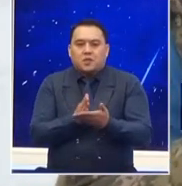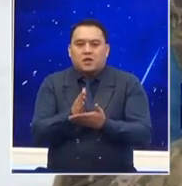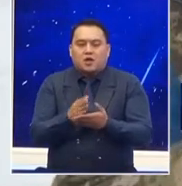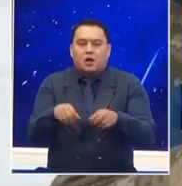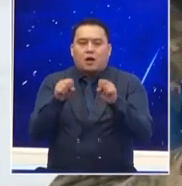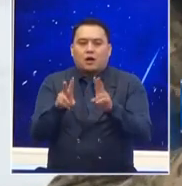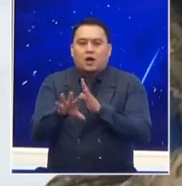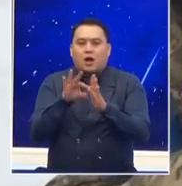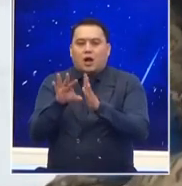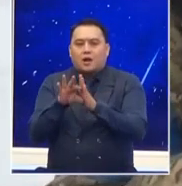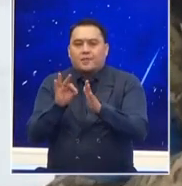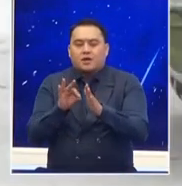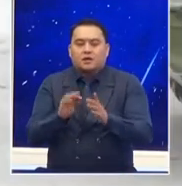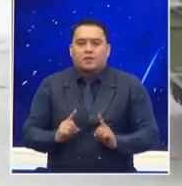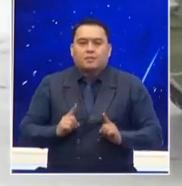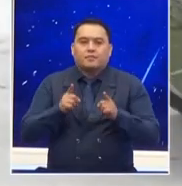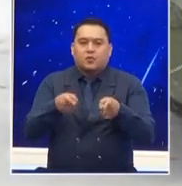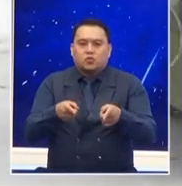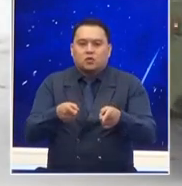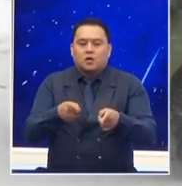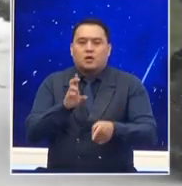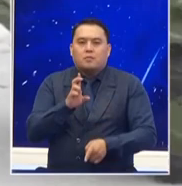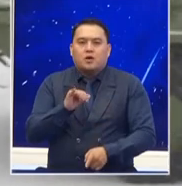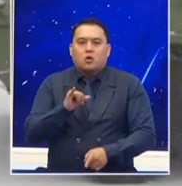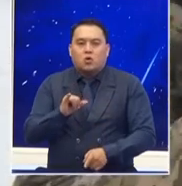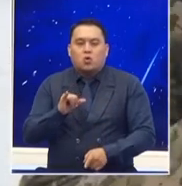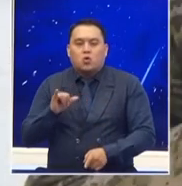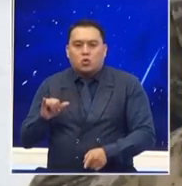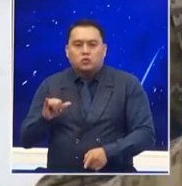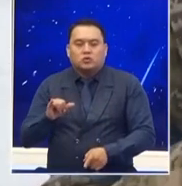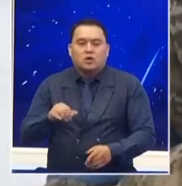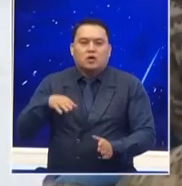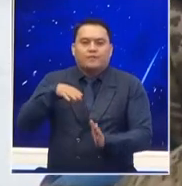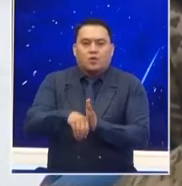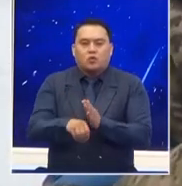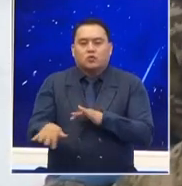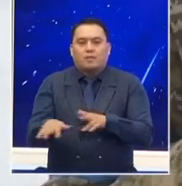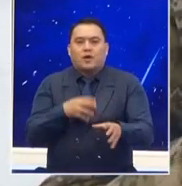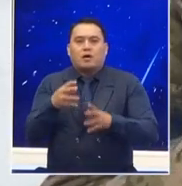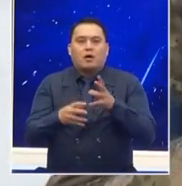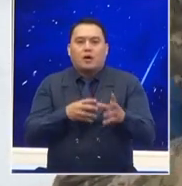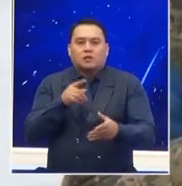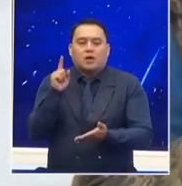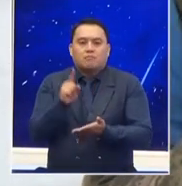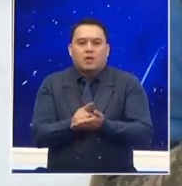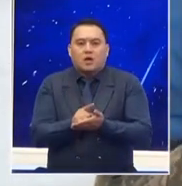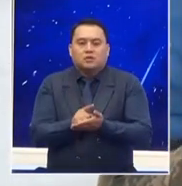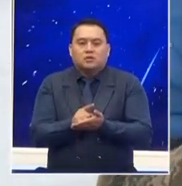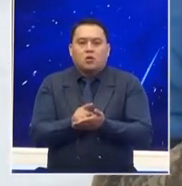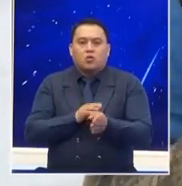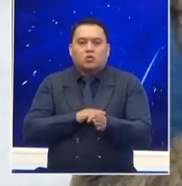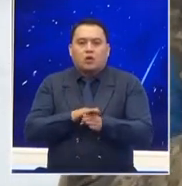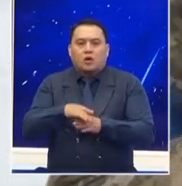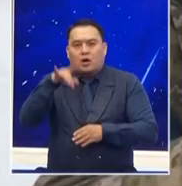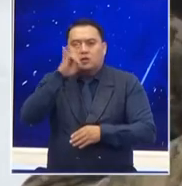өз жұмысымның арнайы іріктеу сынақтарын өтіп келдім. Біріккен ұлттар ұйымының бейбітшілікке қолдау көрсету миссиясының халықаралық міндеттерін орындау барысында